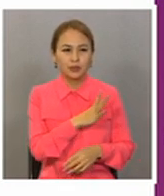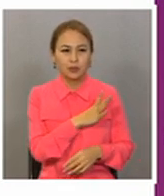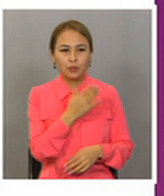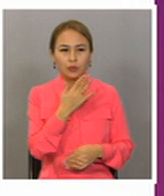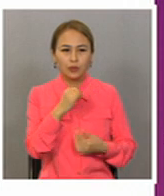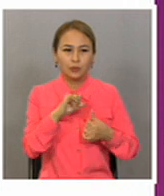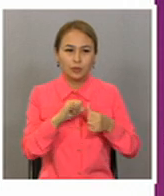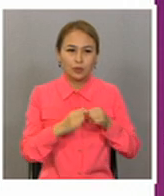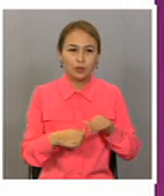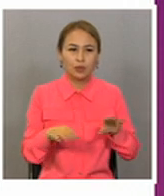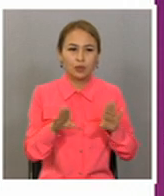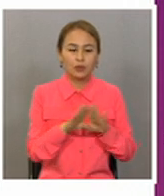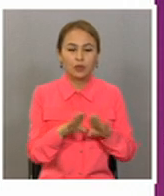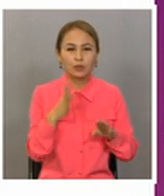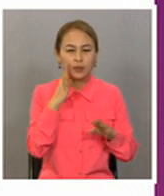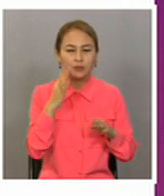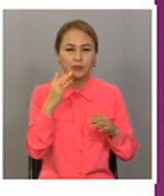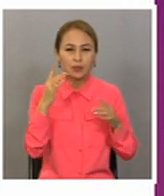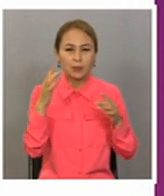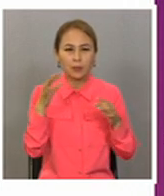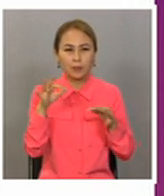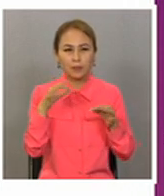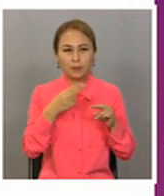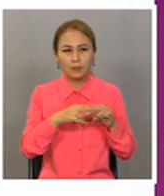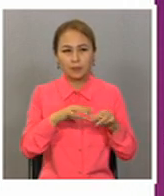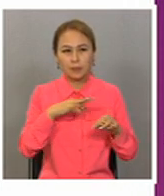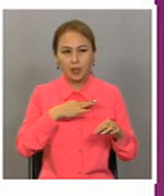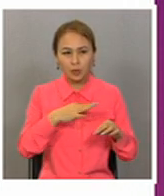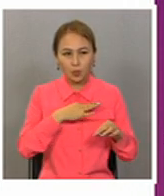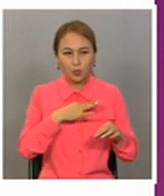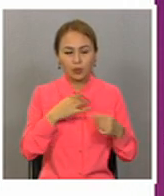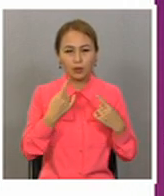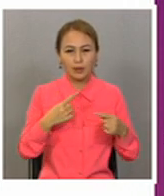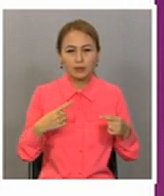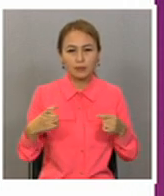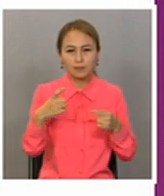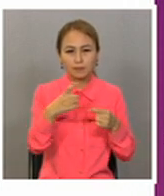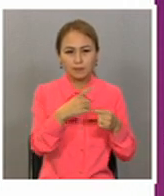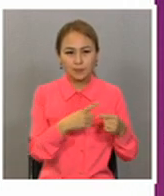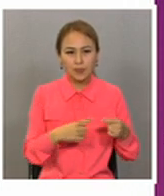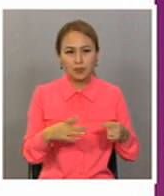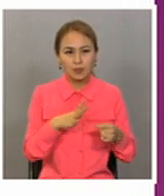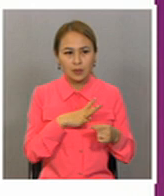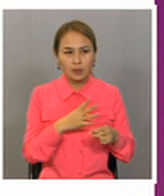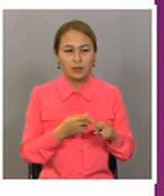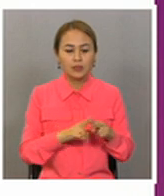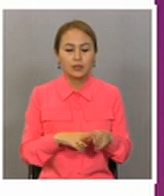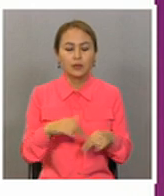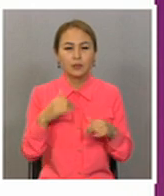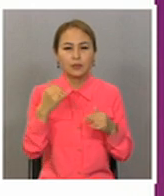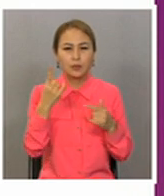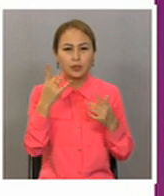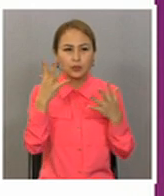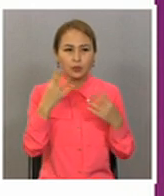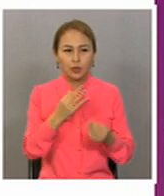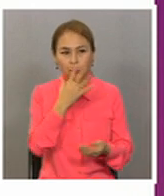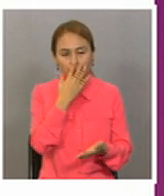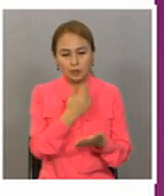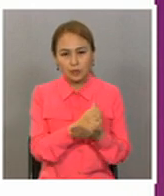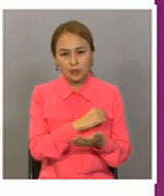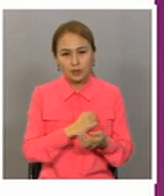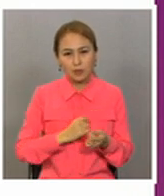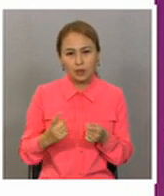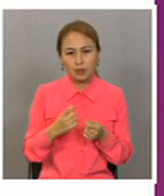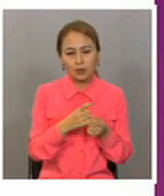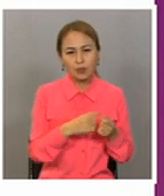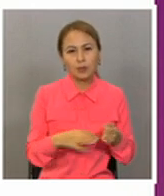Ол үнемі торқа орамалды жібекпен кестелеп күнелтіпті. Bir күні әйел өзі кестелеген